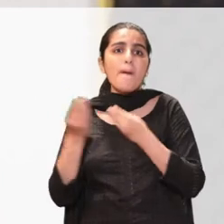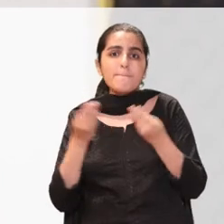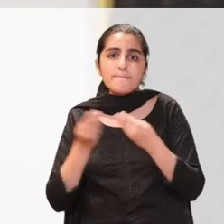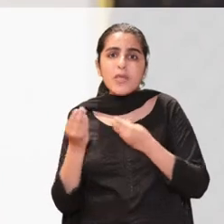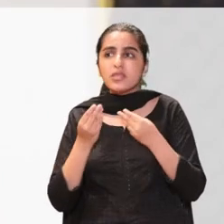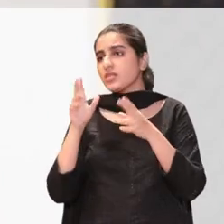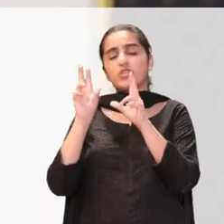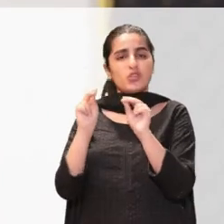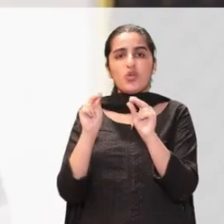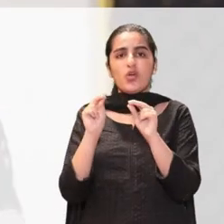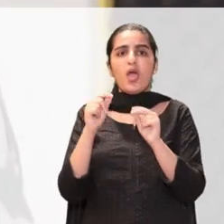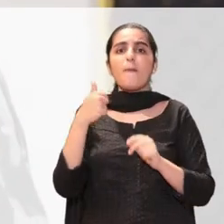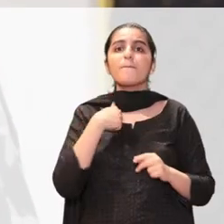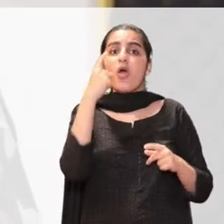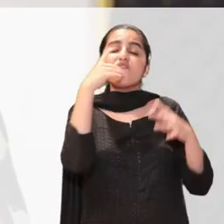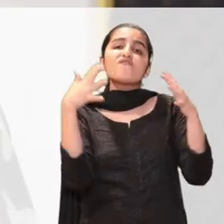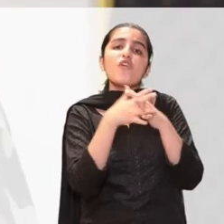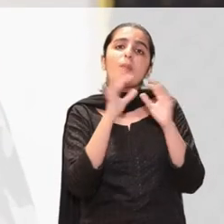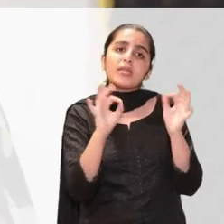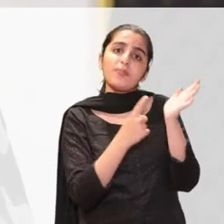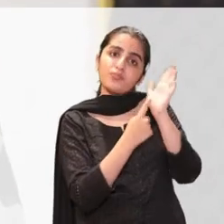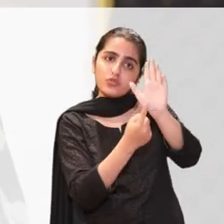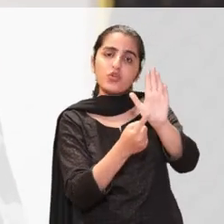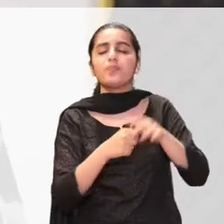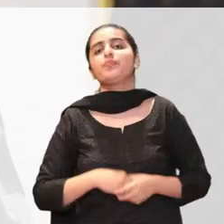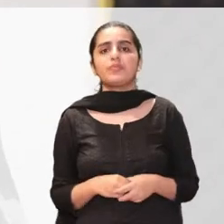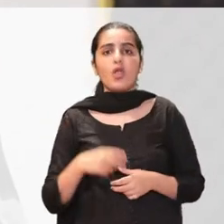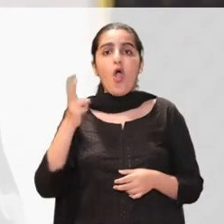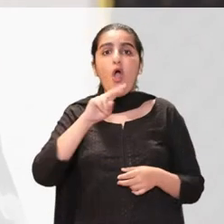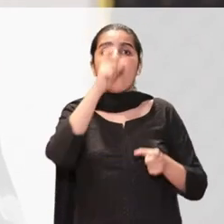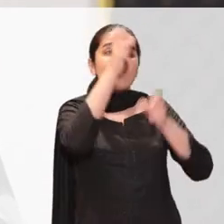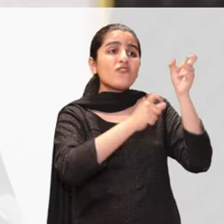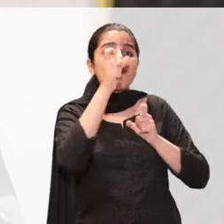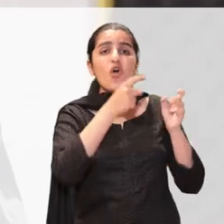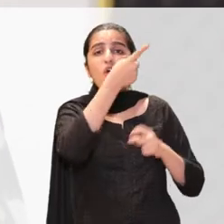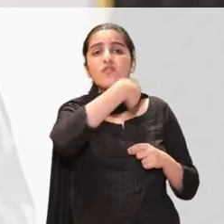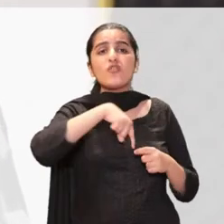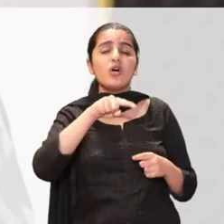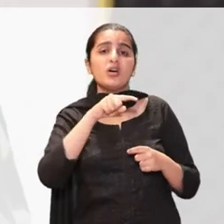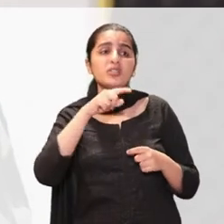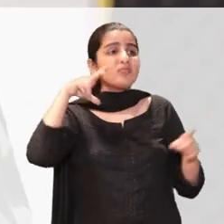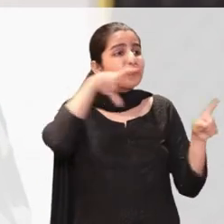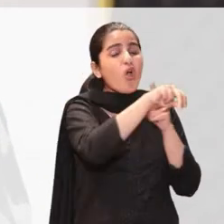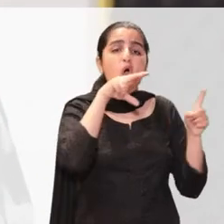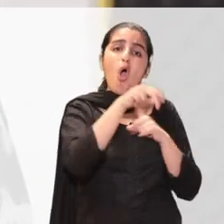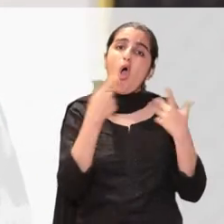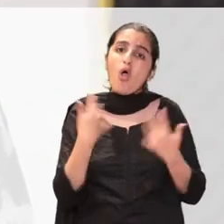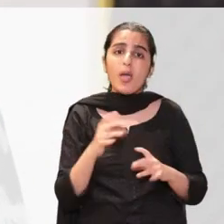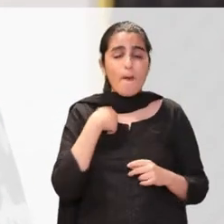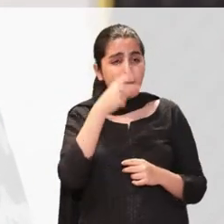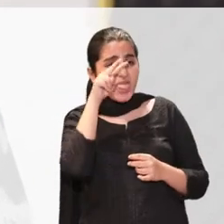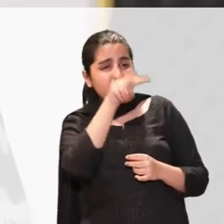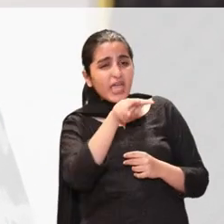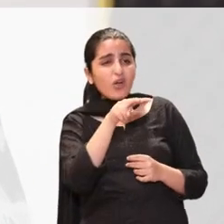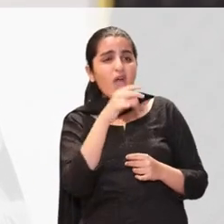नोटिस किया तो नीरा के एक किसी के साथ कुछ बुरा होता है उसको लगता यार वह पुलिस के पास पहुंचा पुलिस की बात नहीं सुनने और बस खत्म हो गया फिर